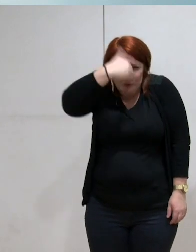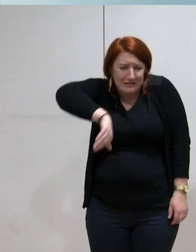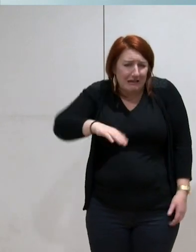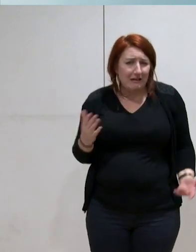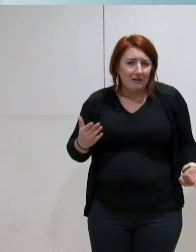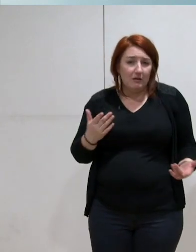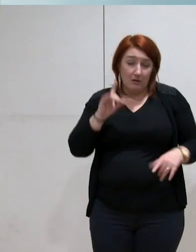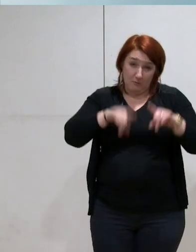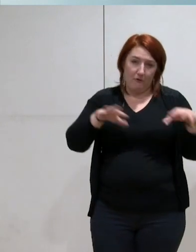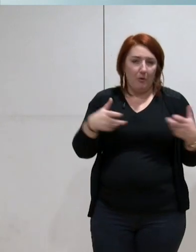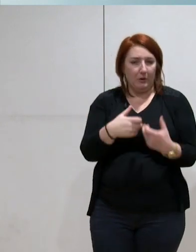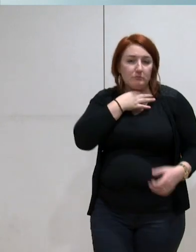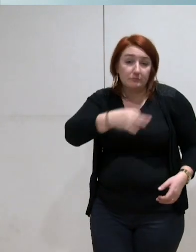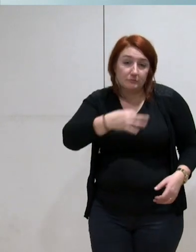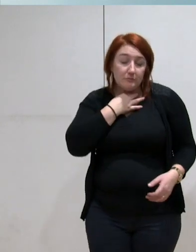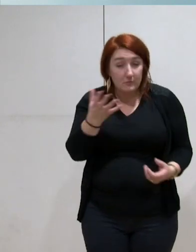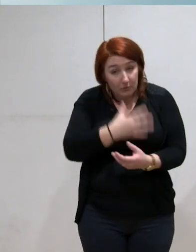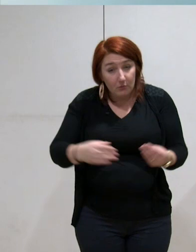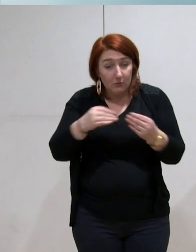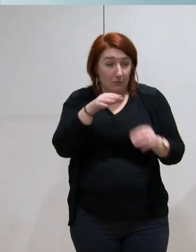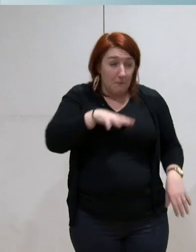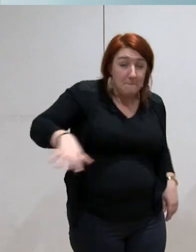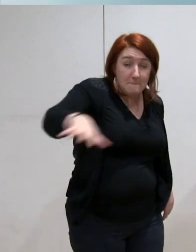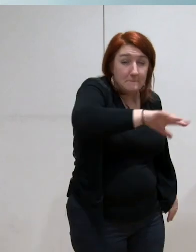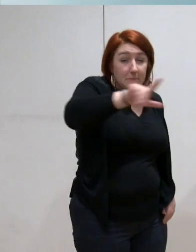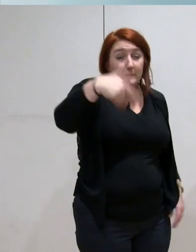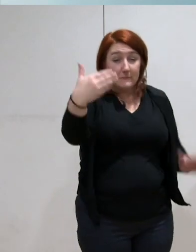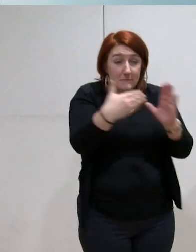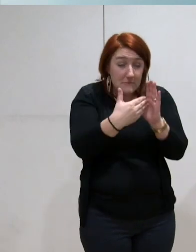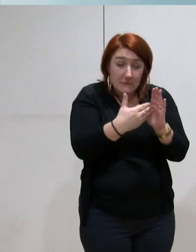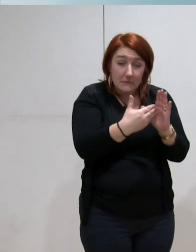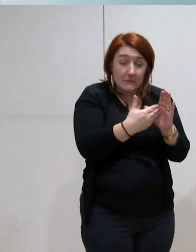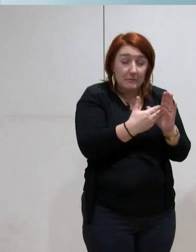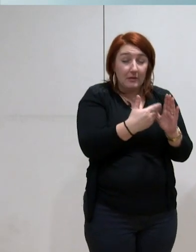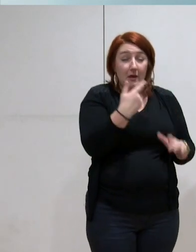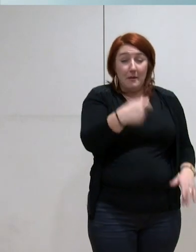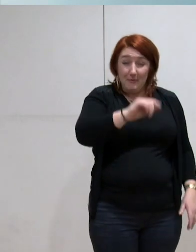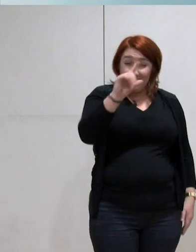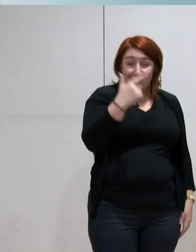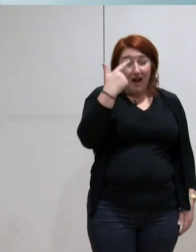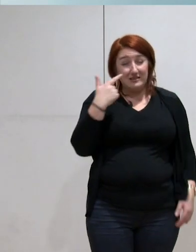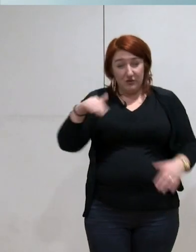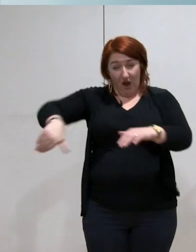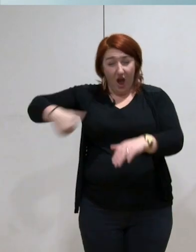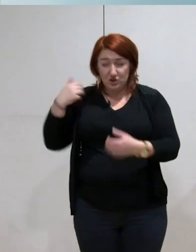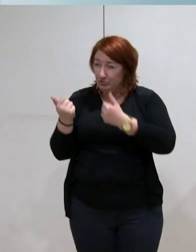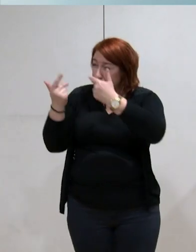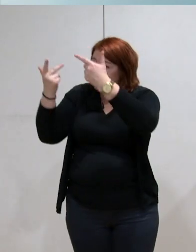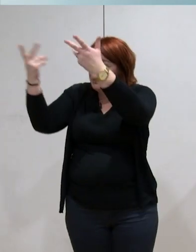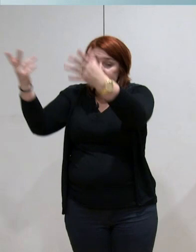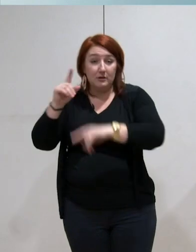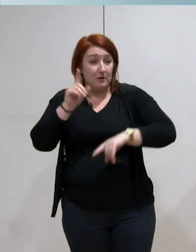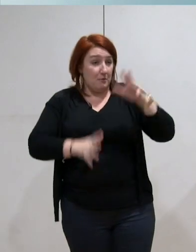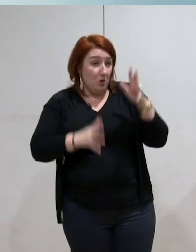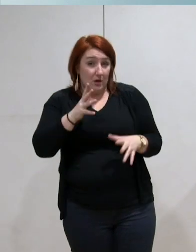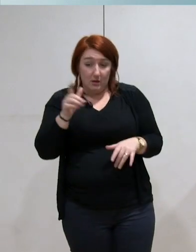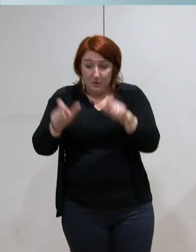significatif surtout quand il s'agit d'une telle surface et d'un tel nombre d'agents et il y a des il y a des agents qui peuvent se dire bon ben moi je sais pas où je